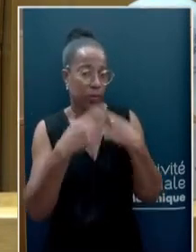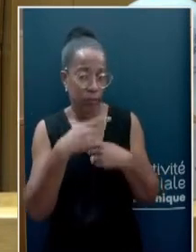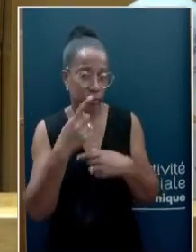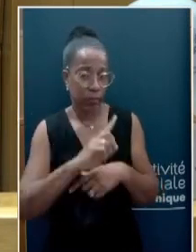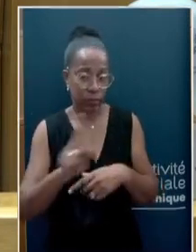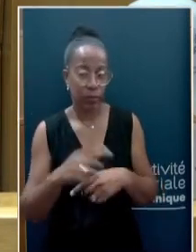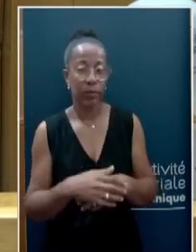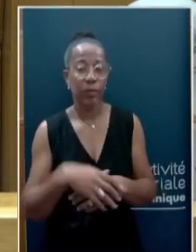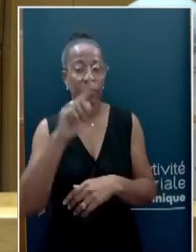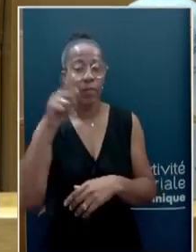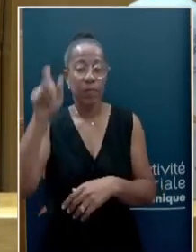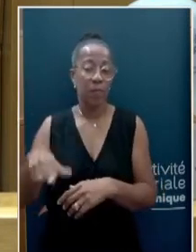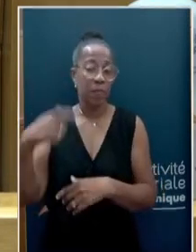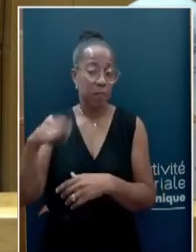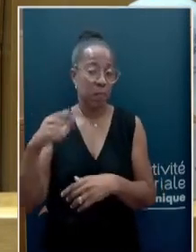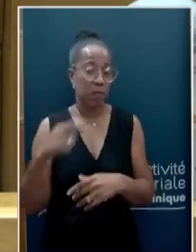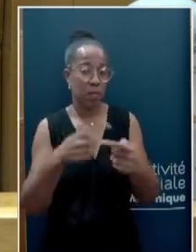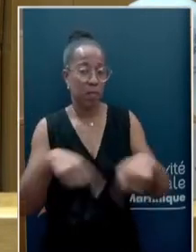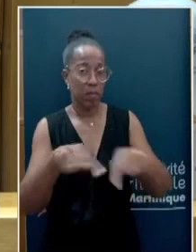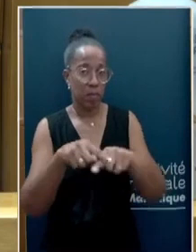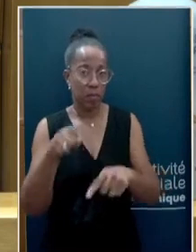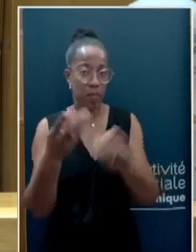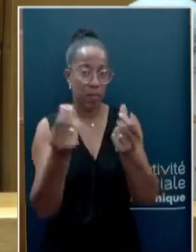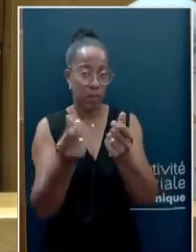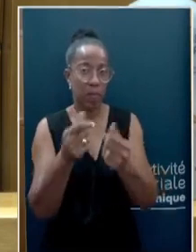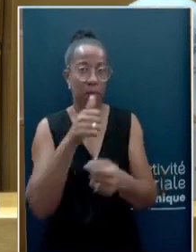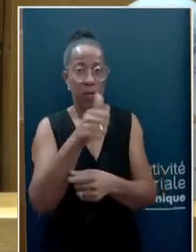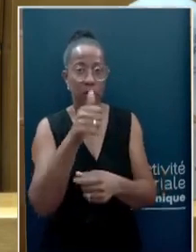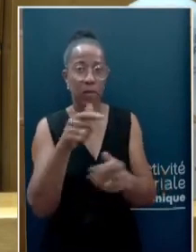Mais le président de la commission des finances, qui est un peu plus